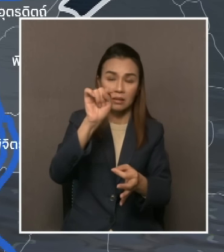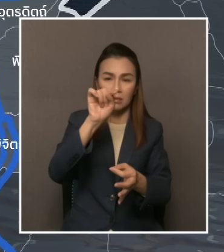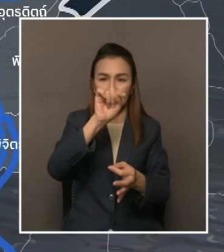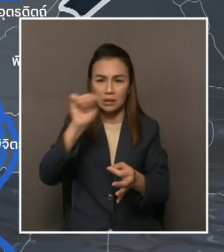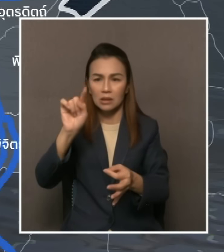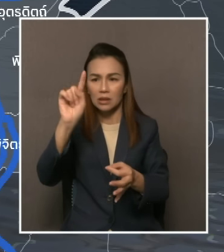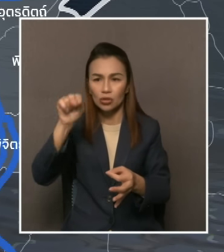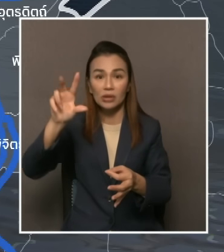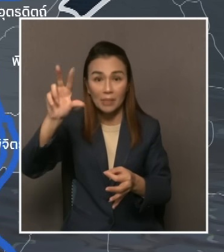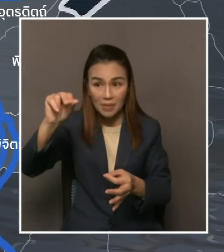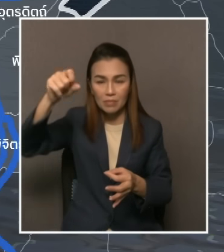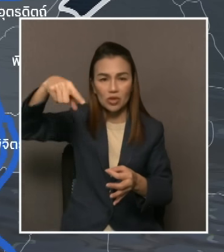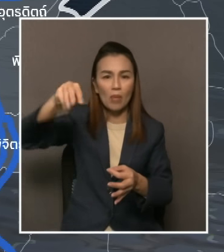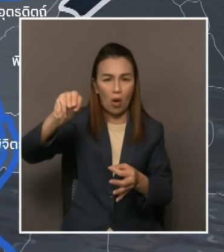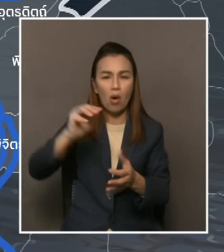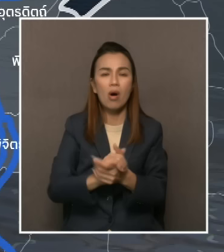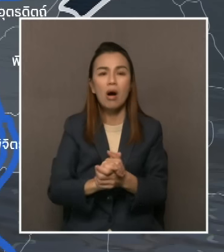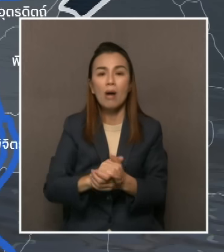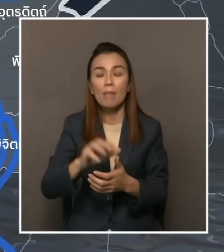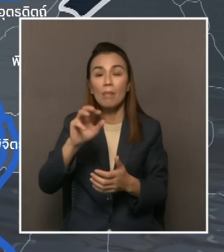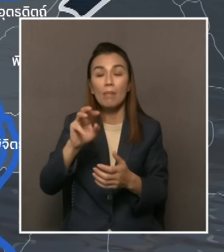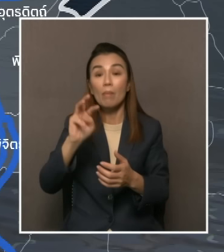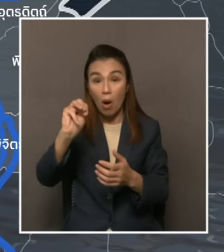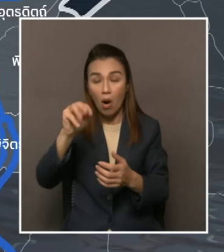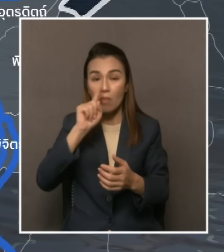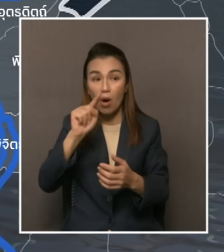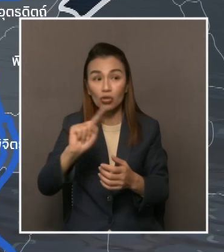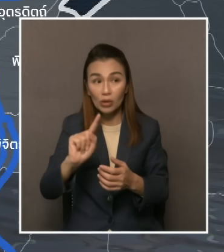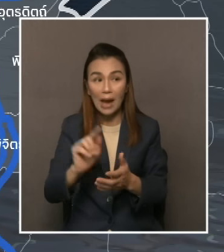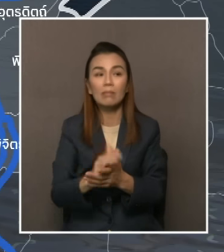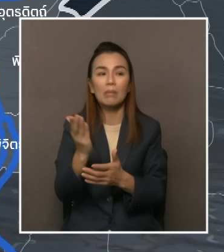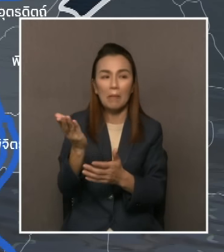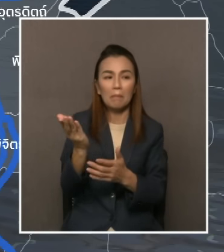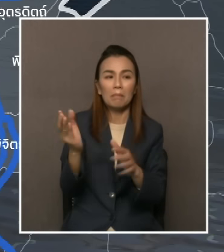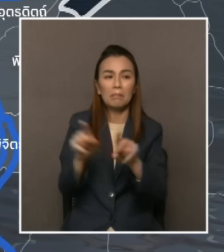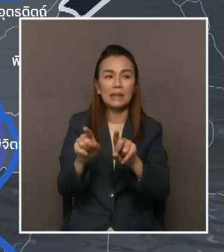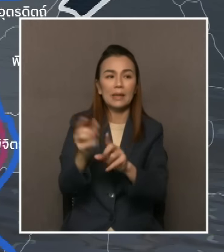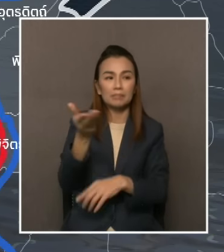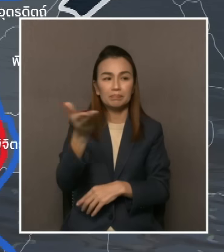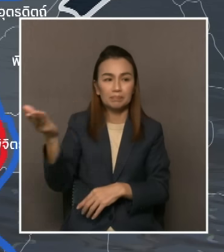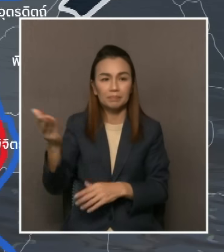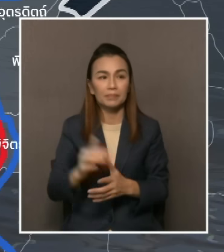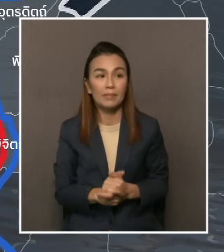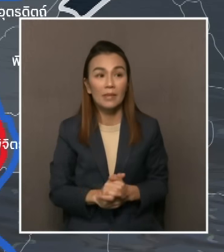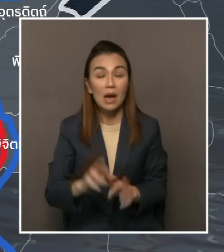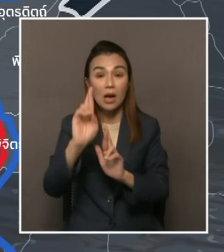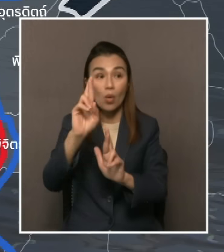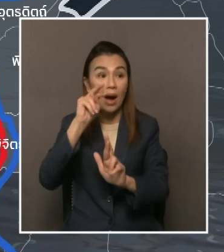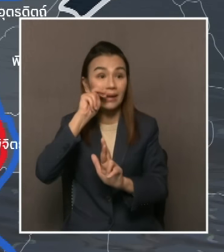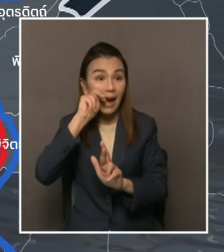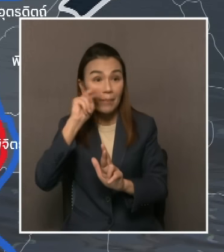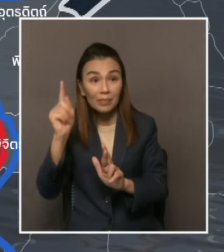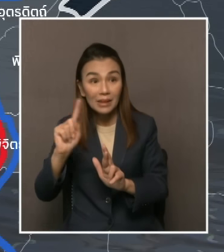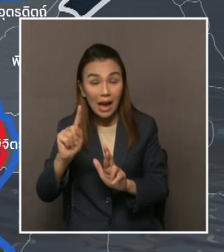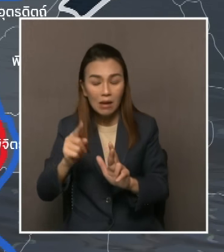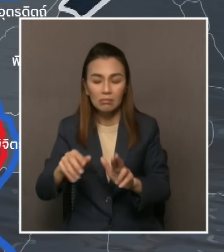กัยายน ถึง 3 ตุลาคม 2,567 ครับขนาเดยวกันกต้องเฝ้าระวางน้ำล้ตะหลิง น